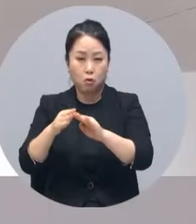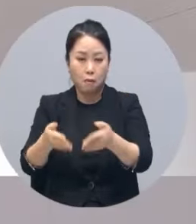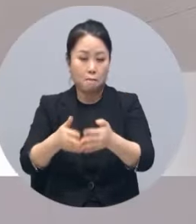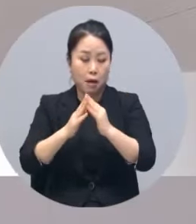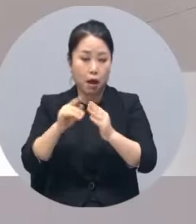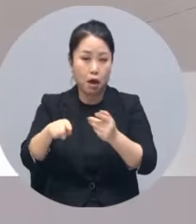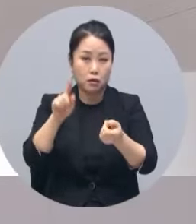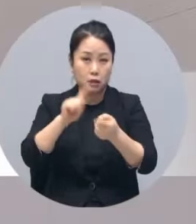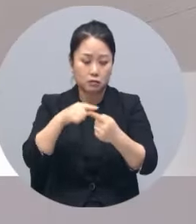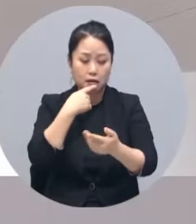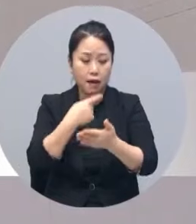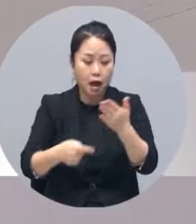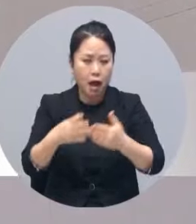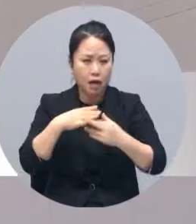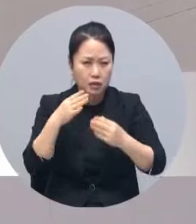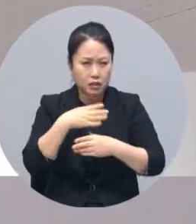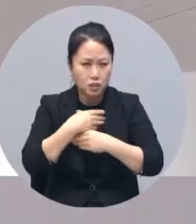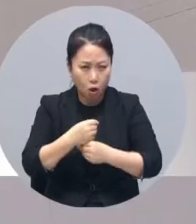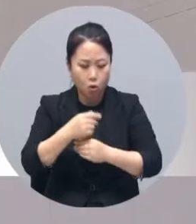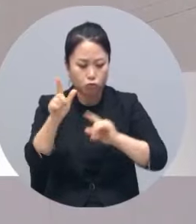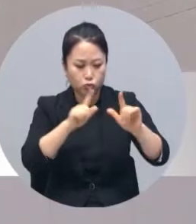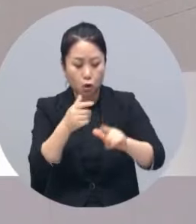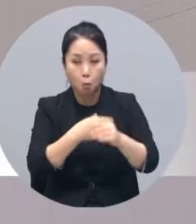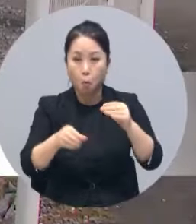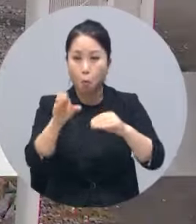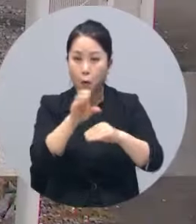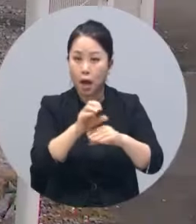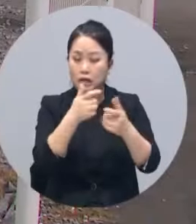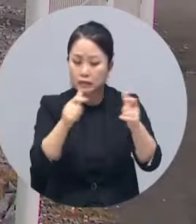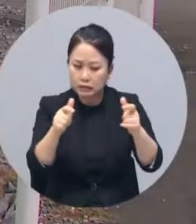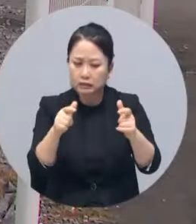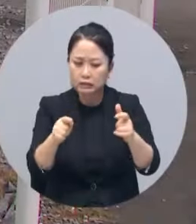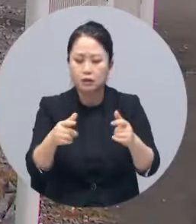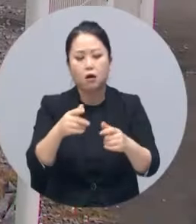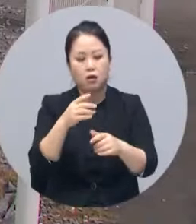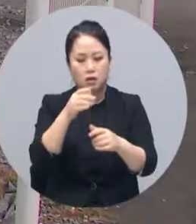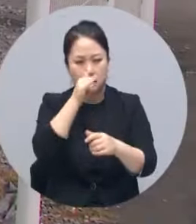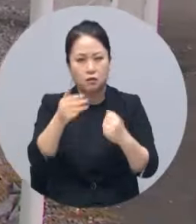보완 등 사업계획에 대한 보완 절차를 거쳐서 허가했다고 밝혔습니다.